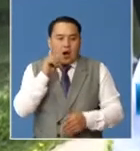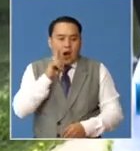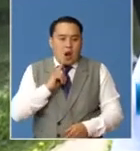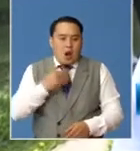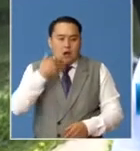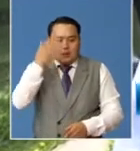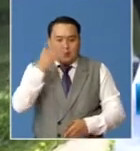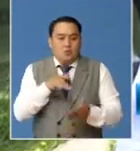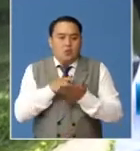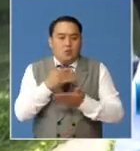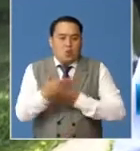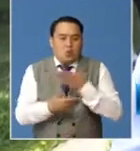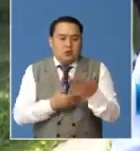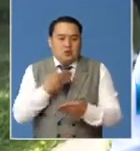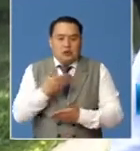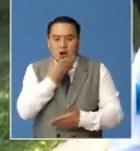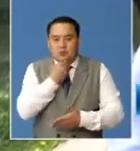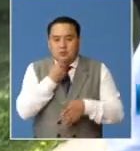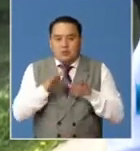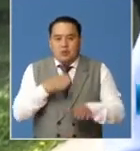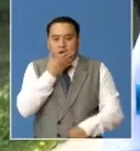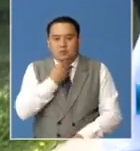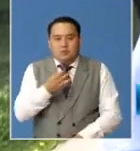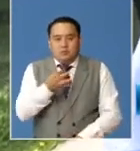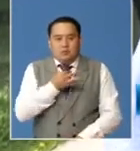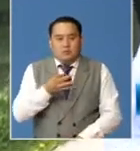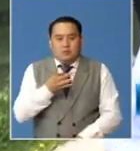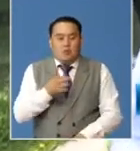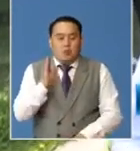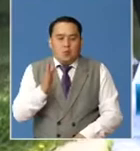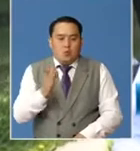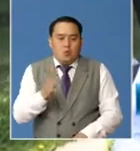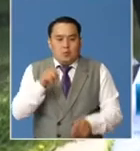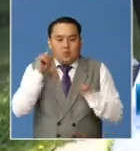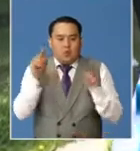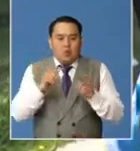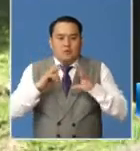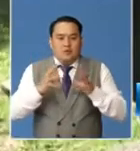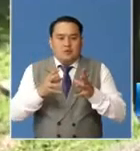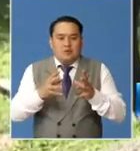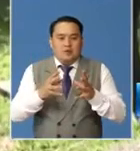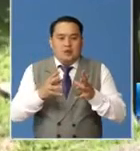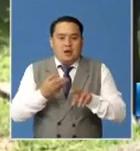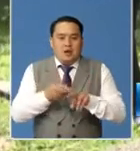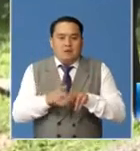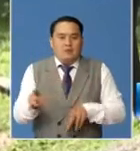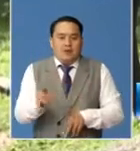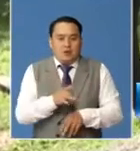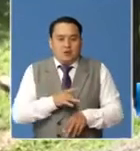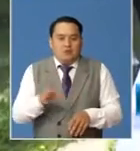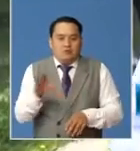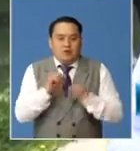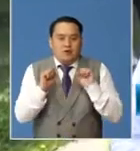для пеших туристов. Достопримечательности Алматинской области непременно должны стать популярными на весь мир. В этом регионе делается